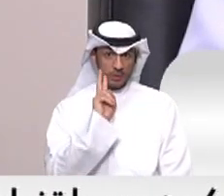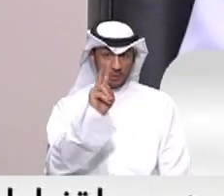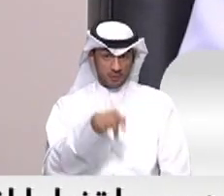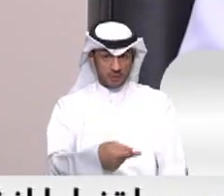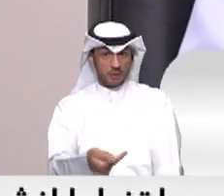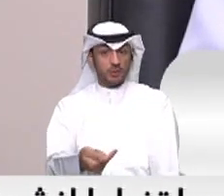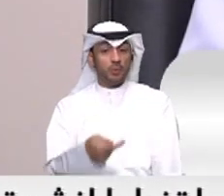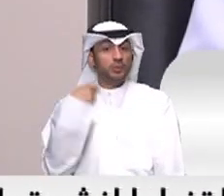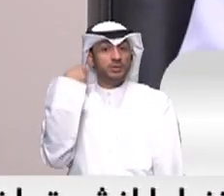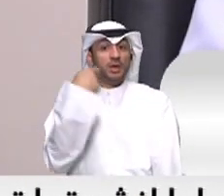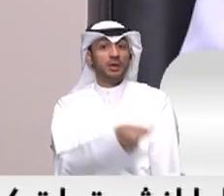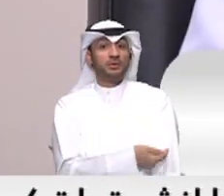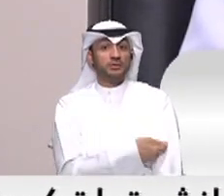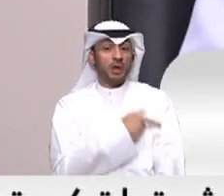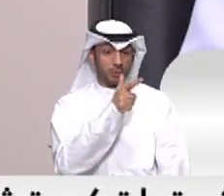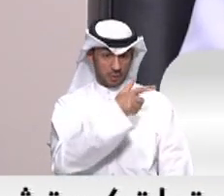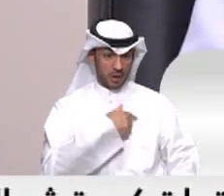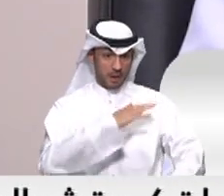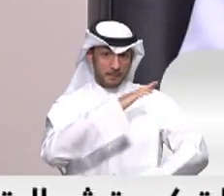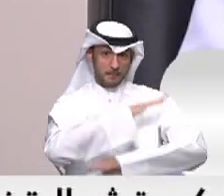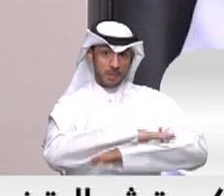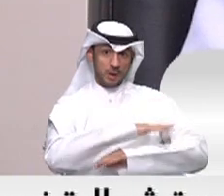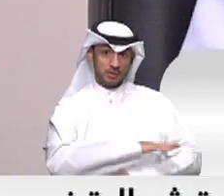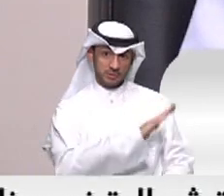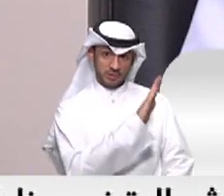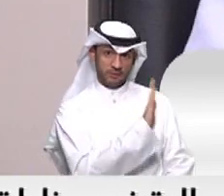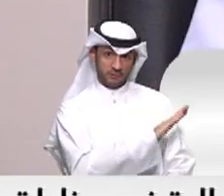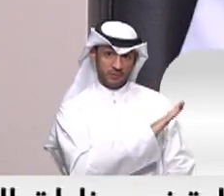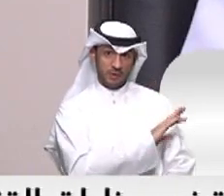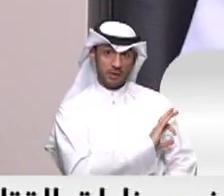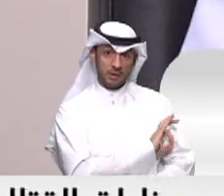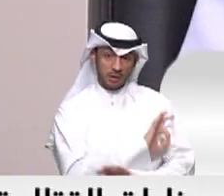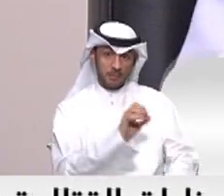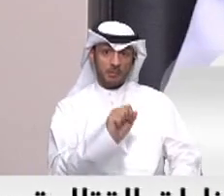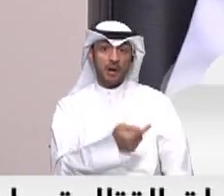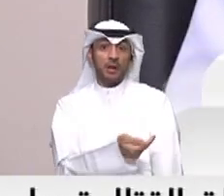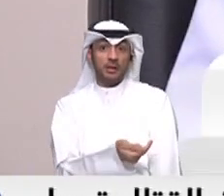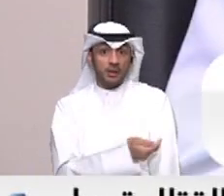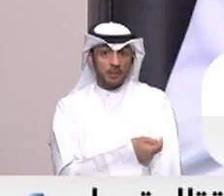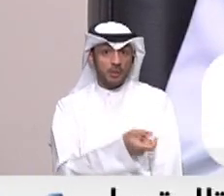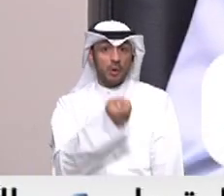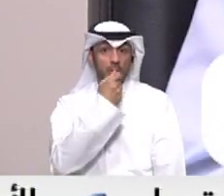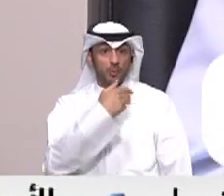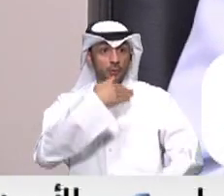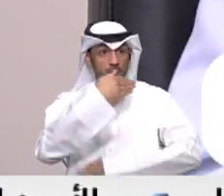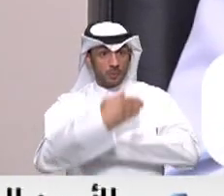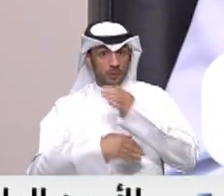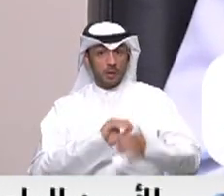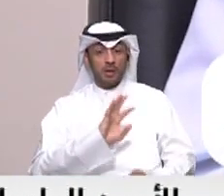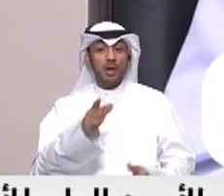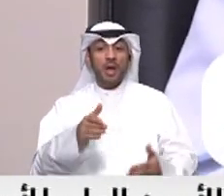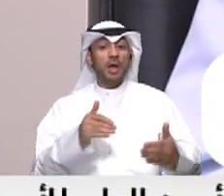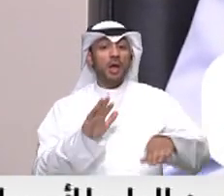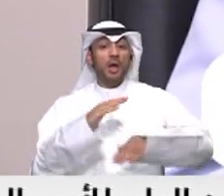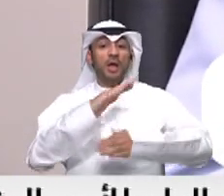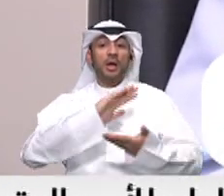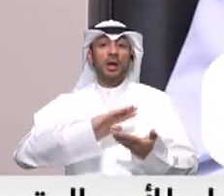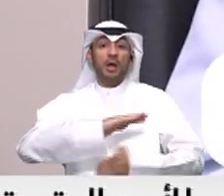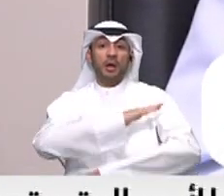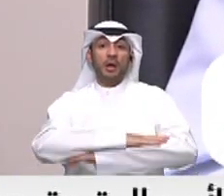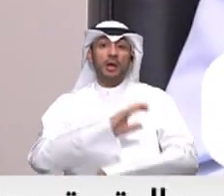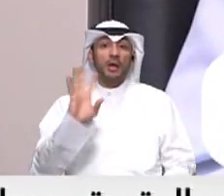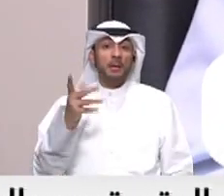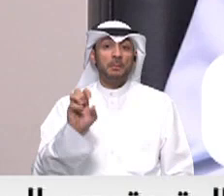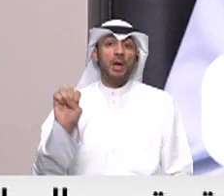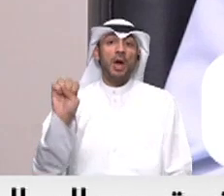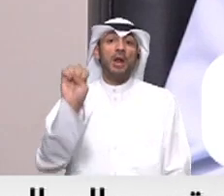عاملة مخزون لكل شيء اسمه مستلزمات طبية وأدوية لمدة 4 أشهر. إذا صار في حصار عم